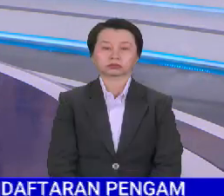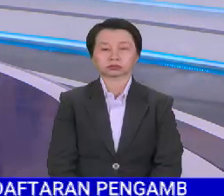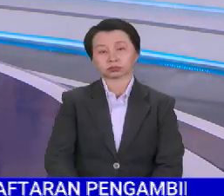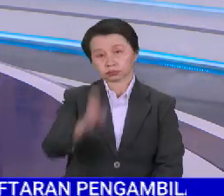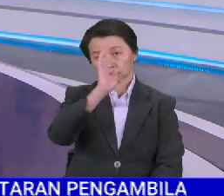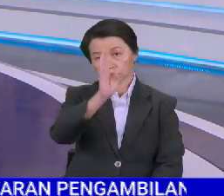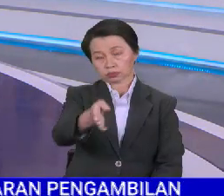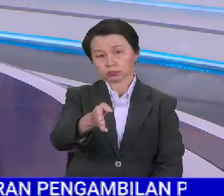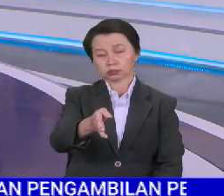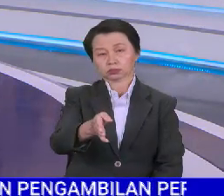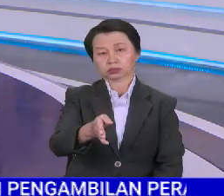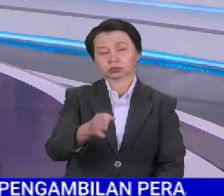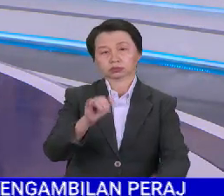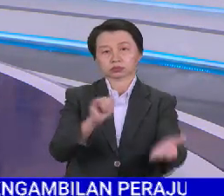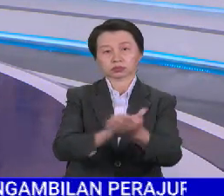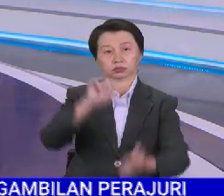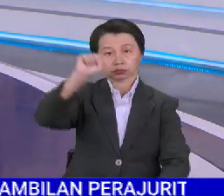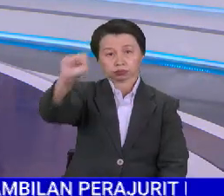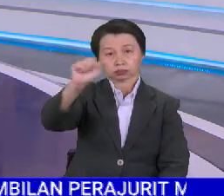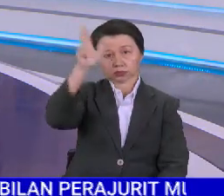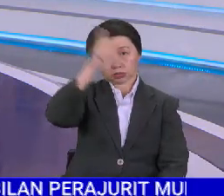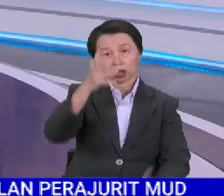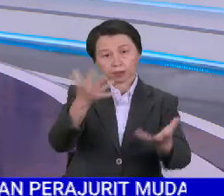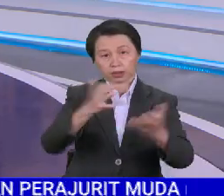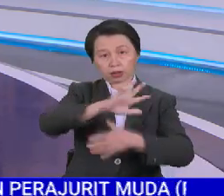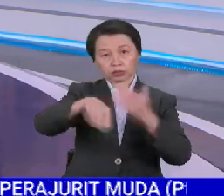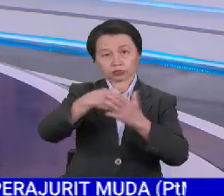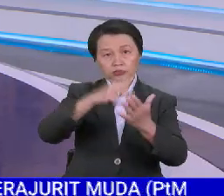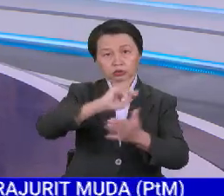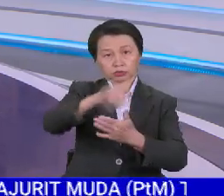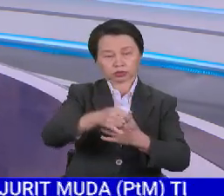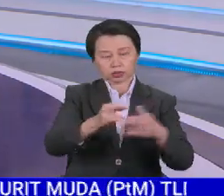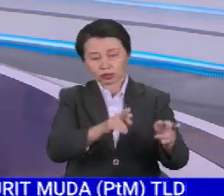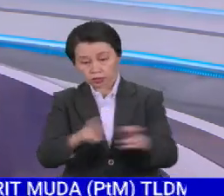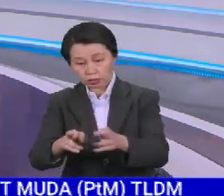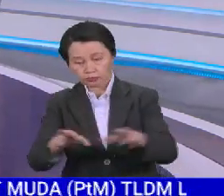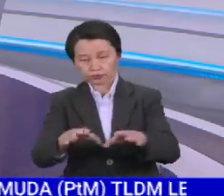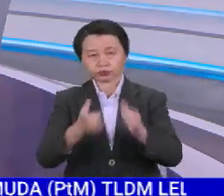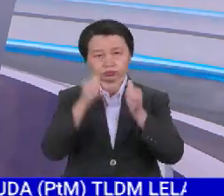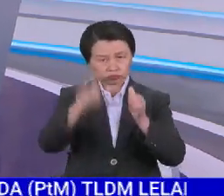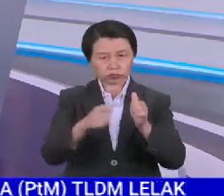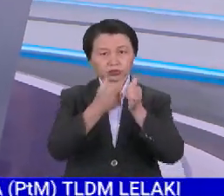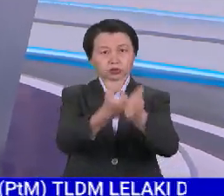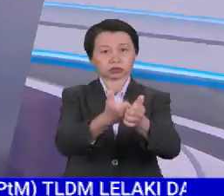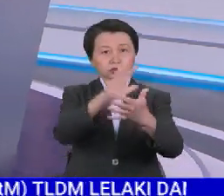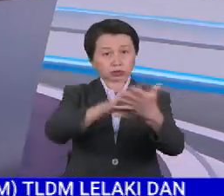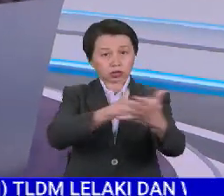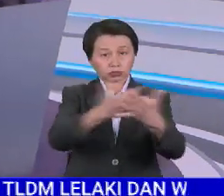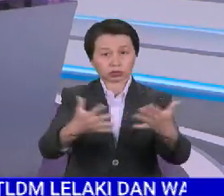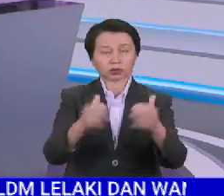Di bawah payung kerajaan Sabah mahu semua Project dirancang di laksana mengikut jadwal nissadolius